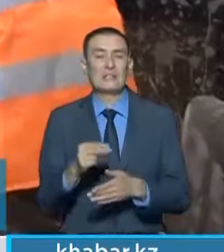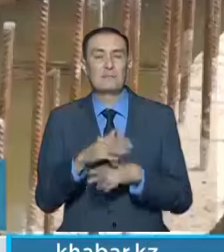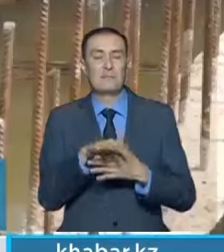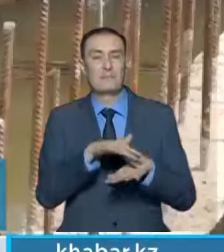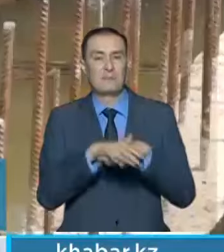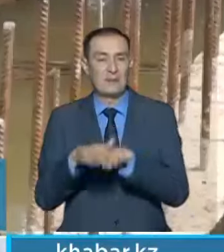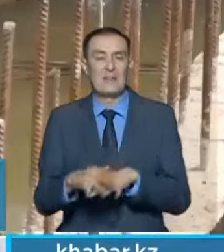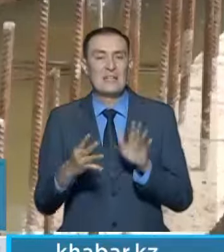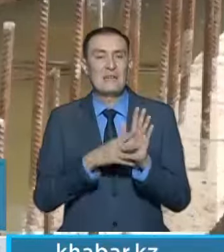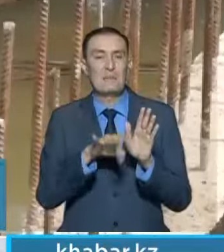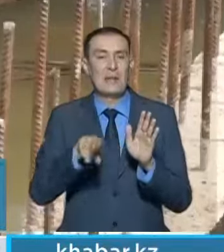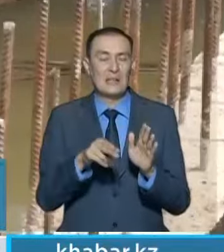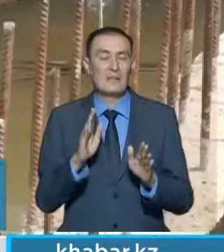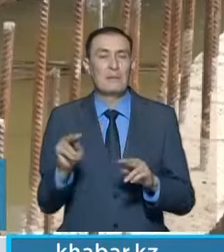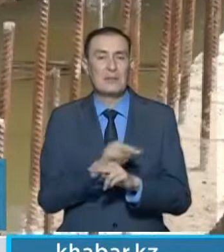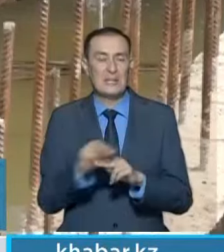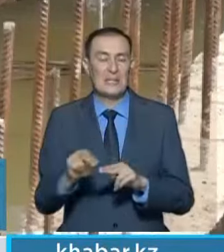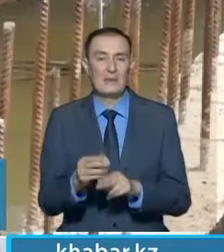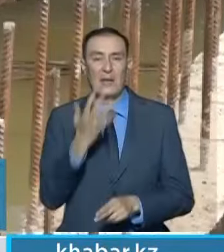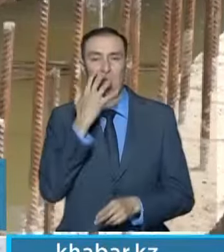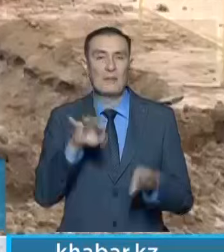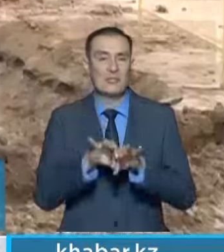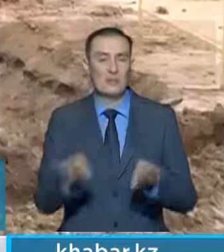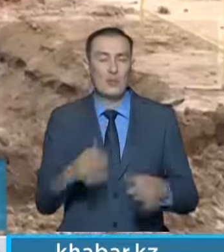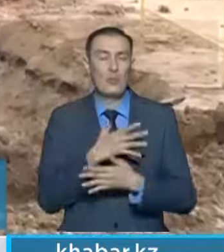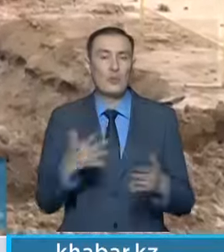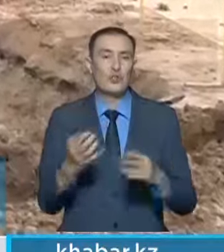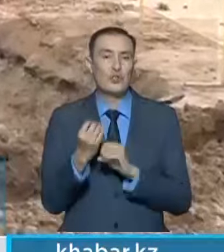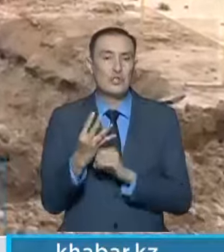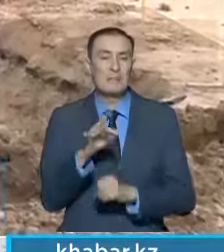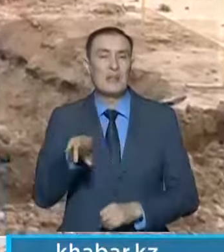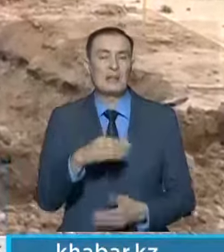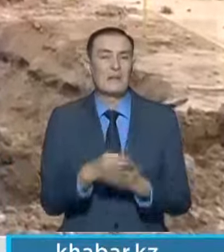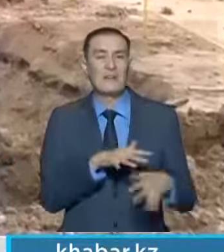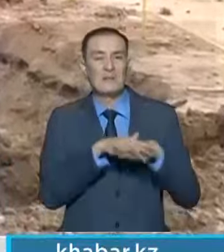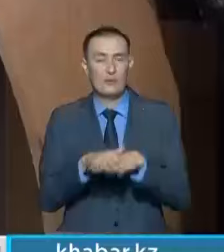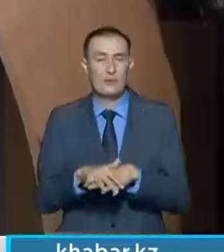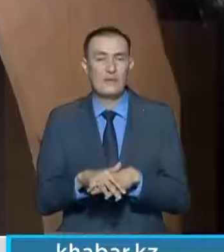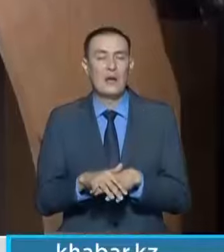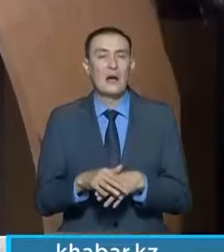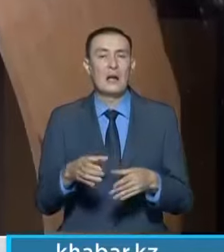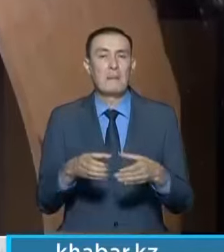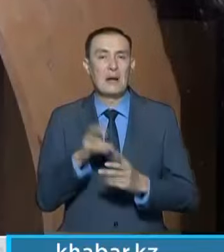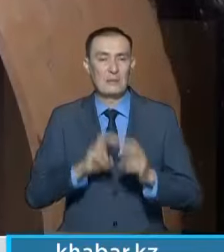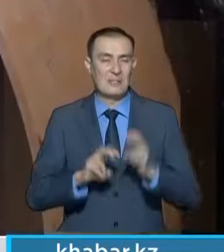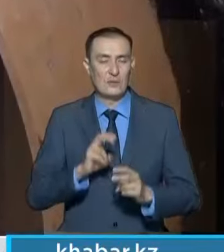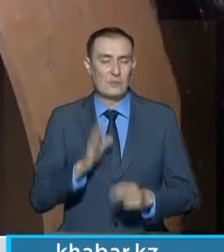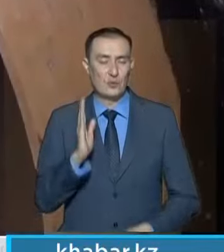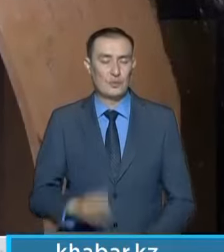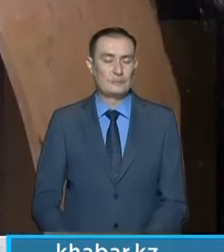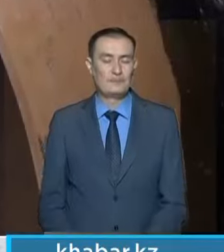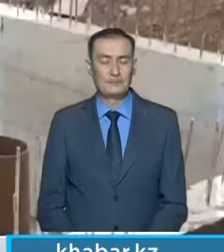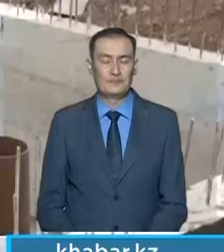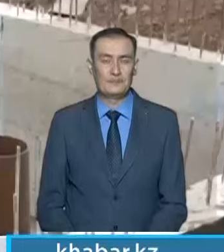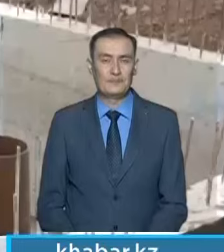правительства 9 миллиардами, модернизацию систем теплоснабжения более 14 миллиардов инвестируют монополисты. Ербул Абишев, Даурек Кошкарбаев,